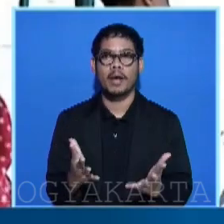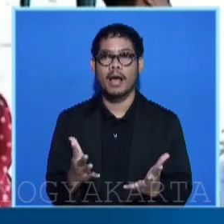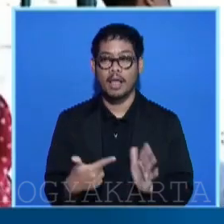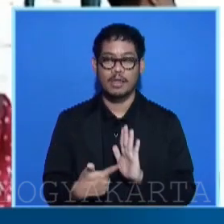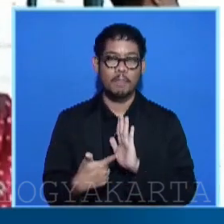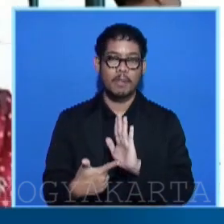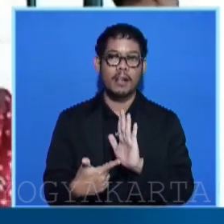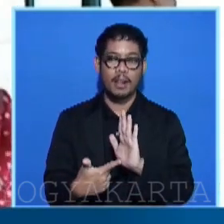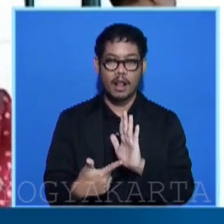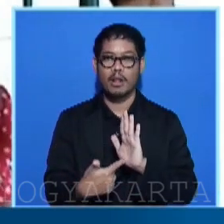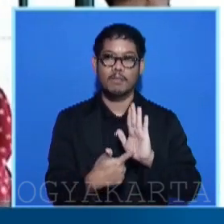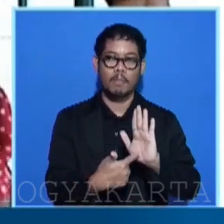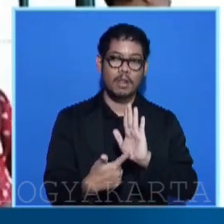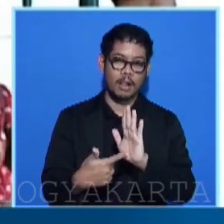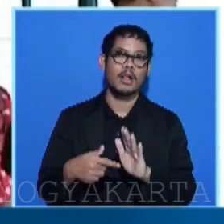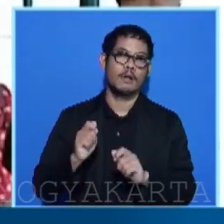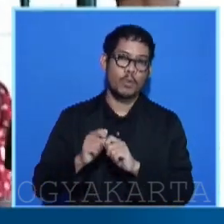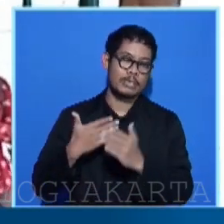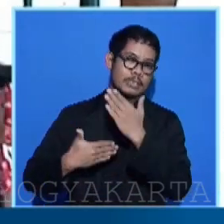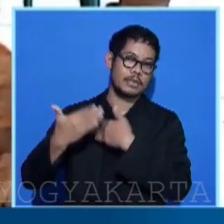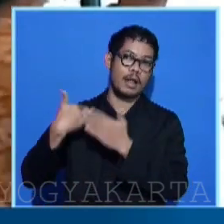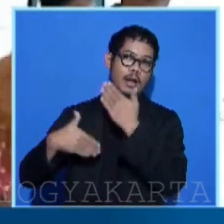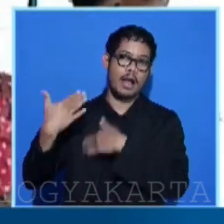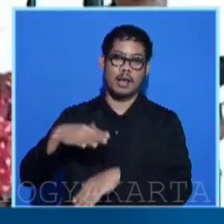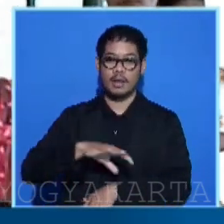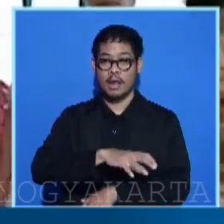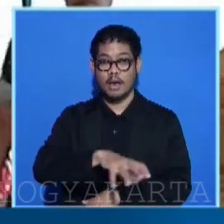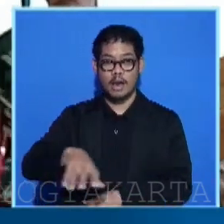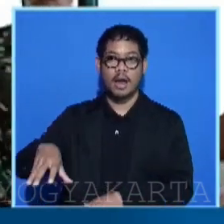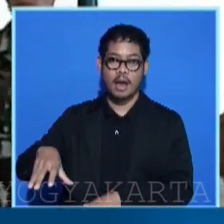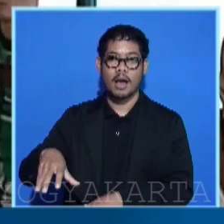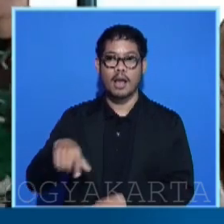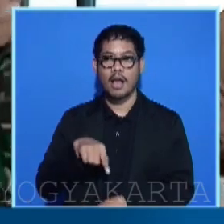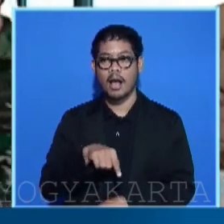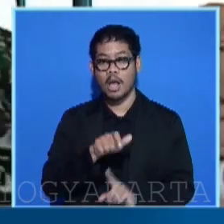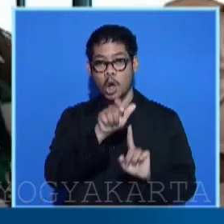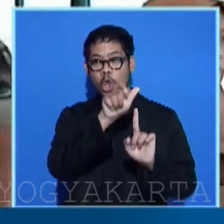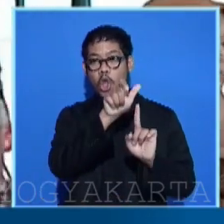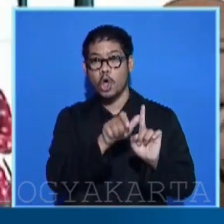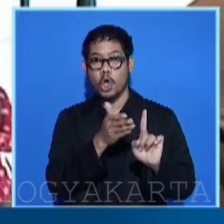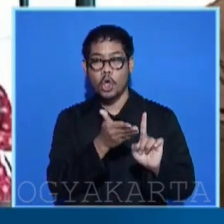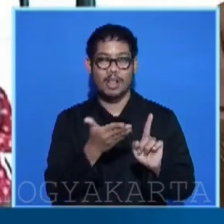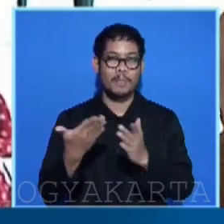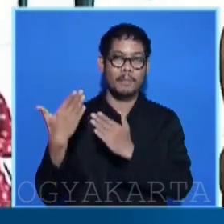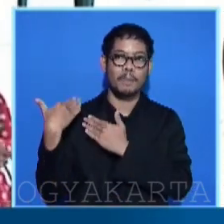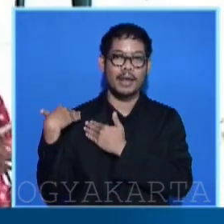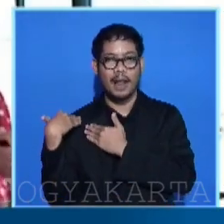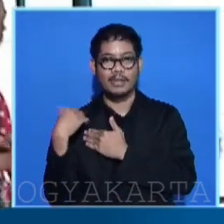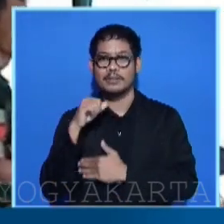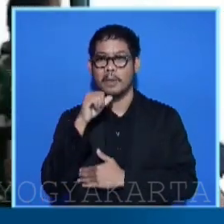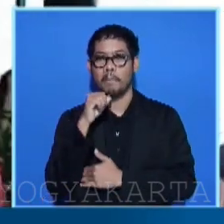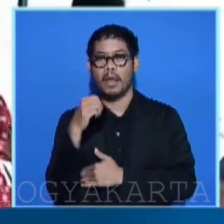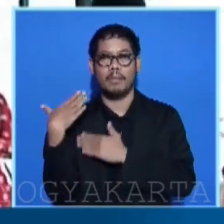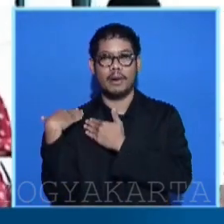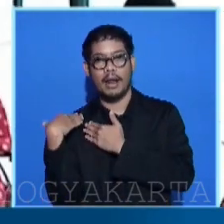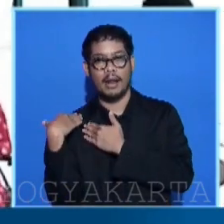dengan kesejarahan yang ada di wilayah-wilayah, kemudian juga siapa tokoh-tokoh yang berperan dalam kehidupan di dalam